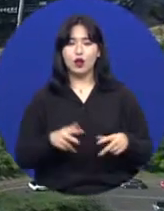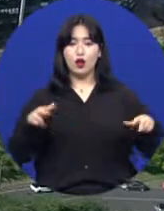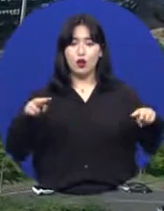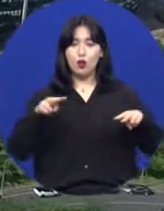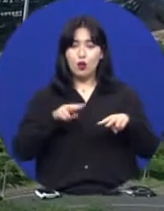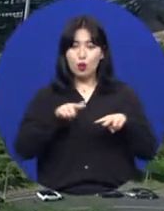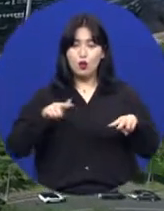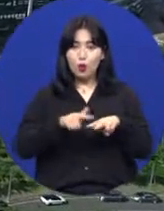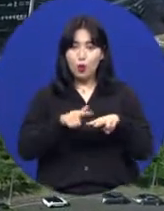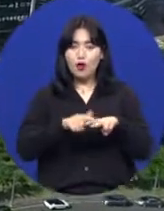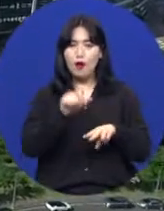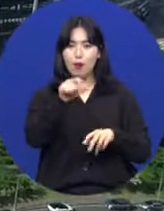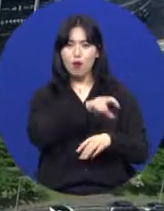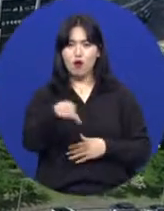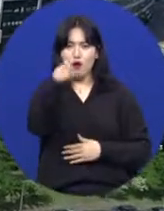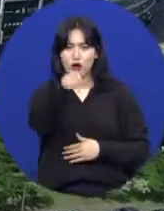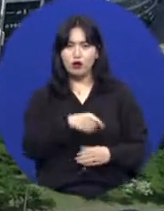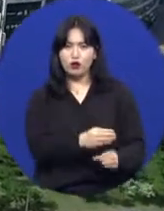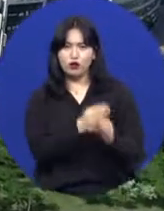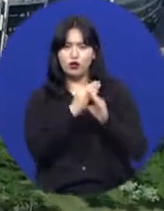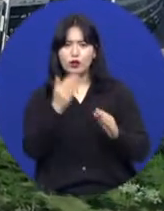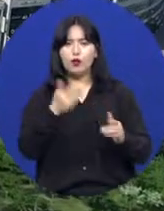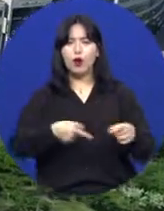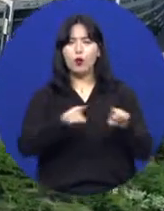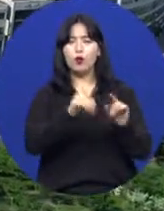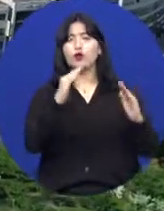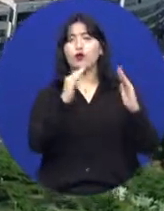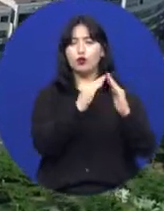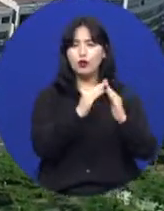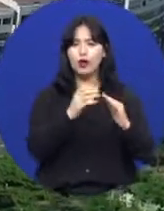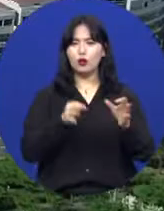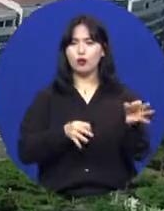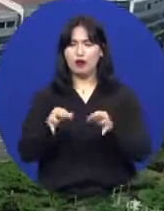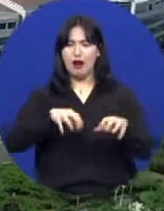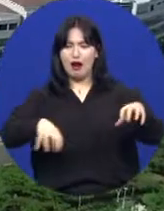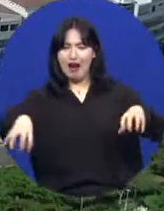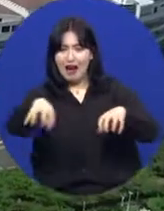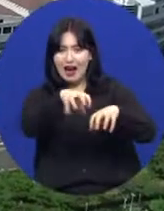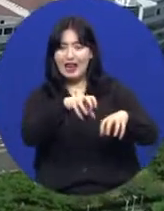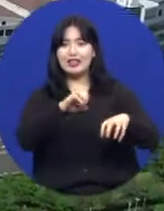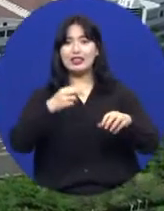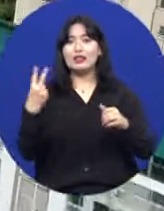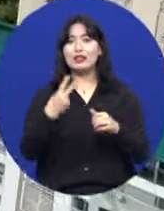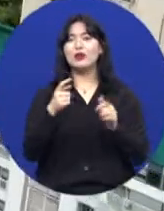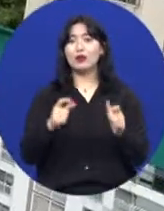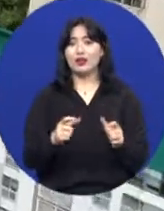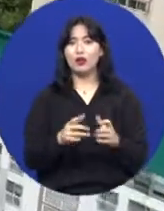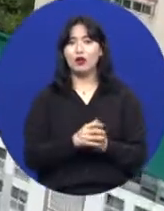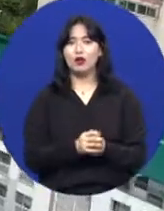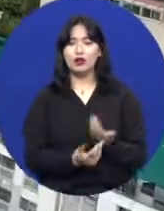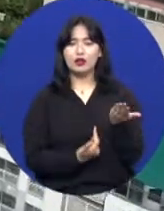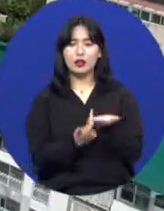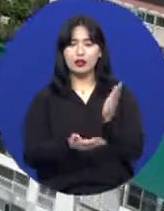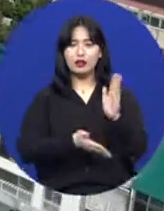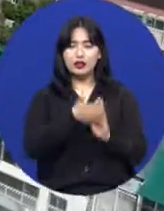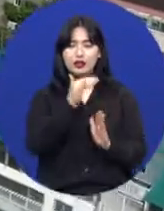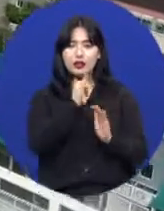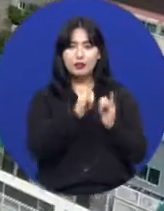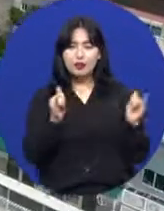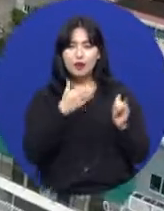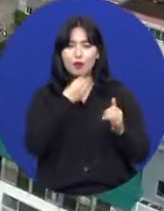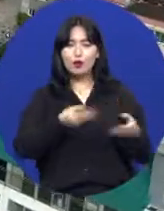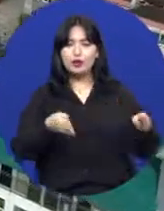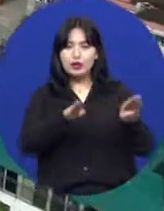도남오거리를 중심으로 공동주택 단지와 상가 지역이 모여있는 제주시 2도 2동 을 선거구. 제주 시민복지타운